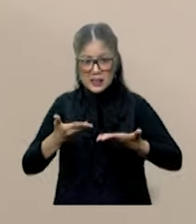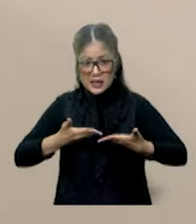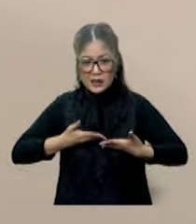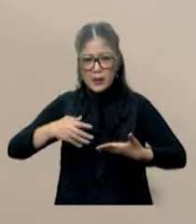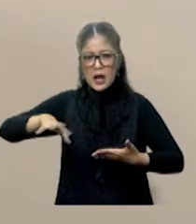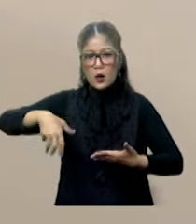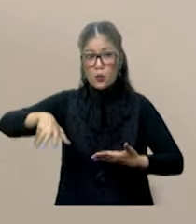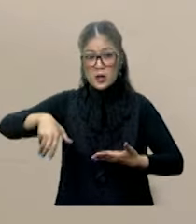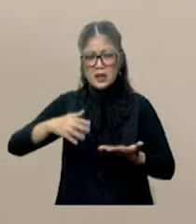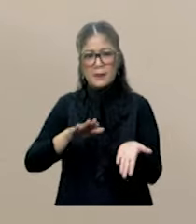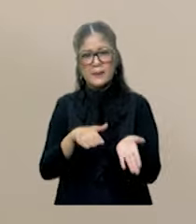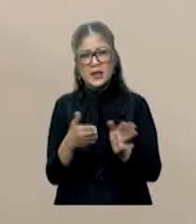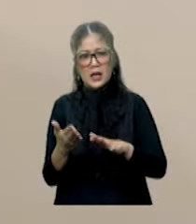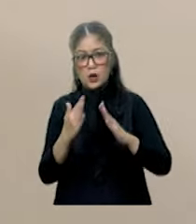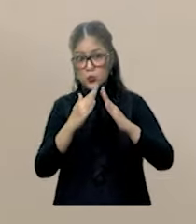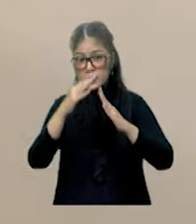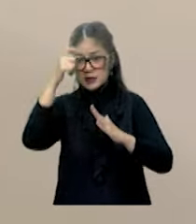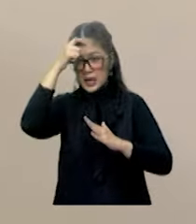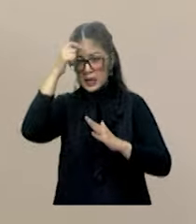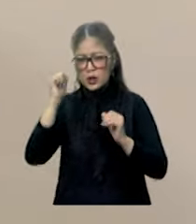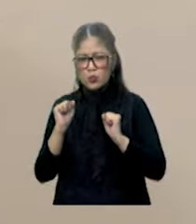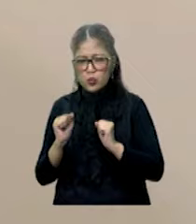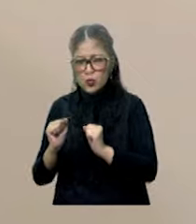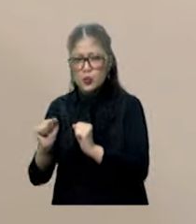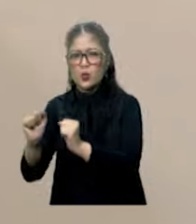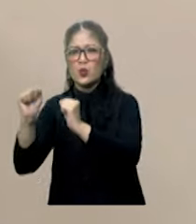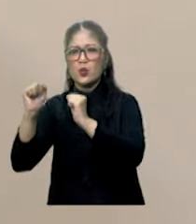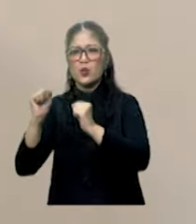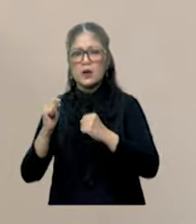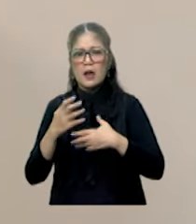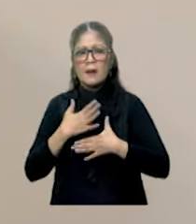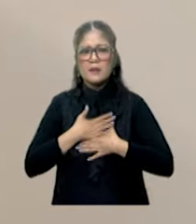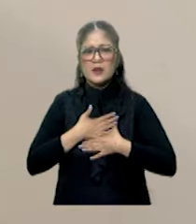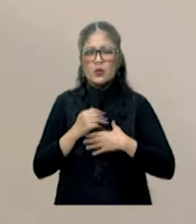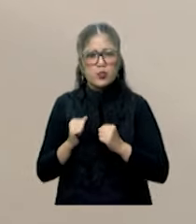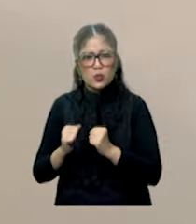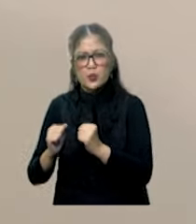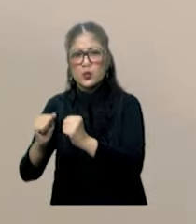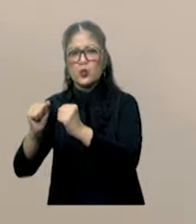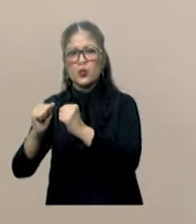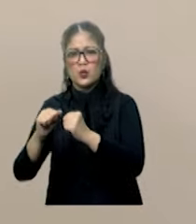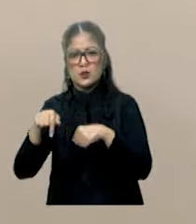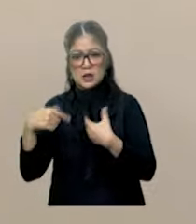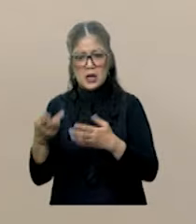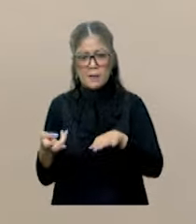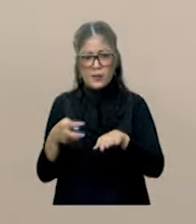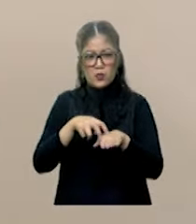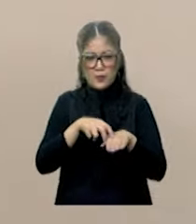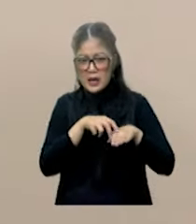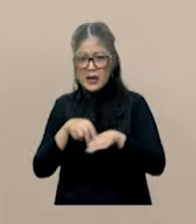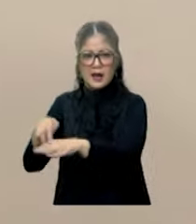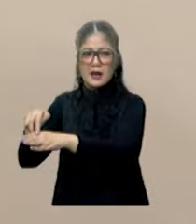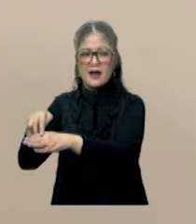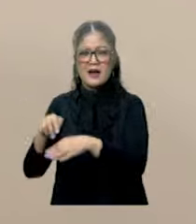yang meninggal di rumah sakit Akagani. Jadi karena panik dan terburu-buru, yang bersangkutan melakukan perboncengan tersebut